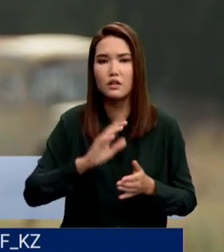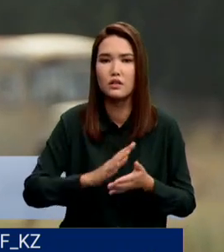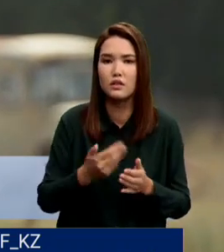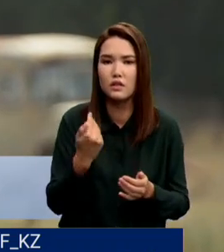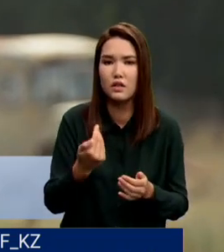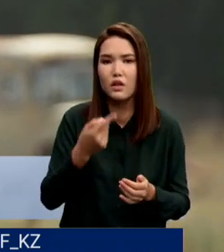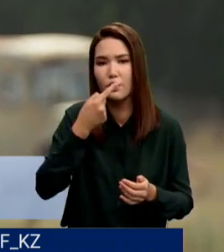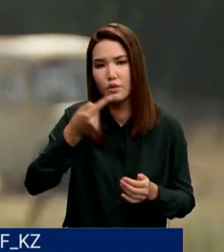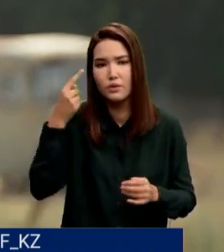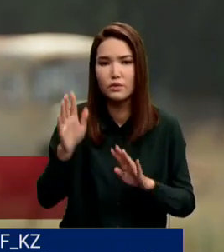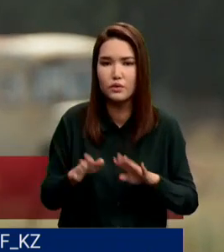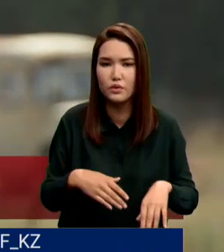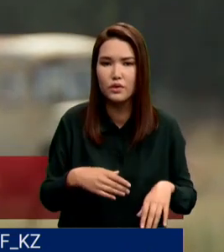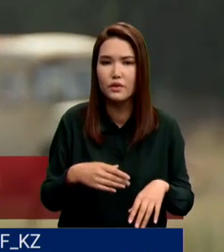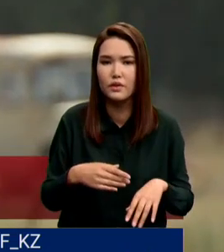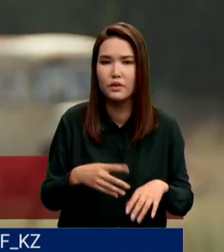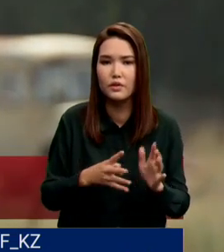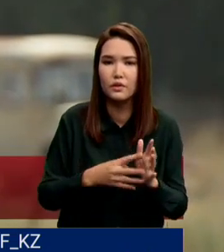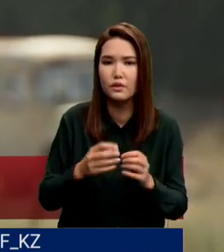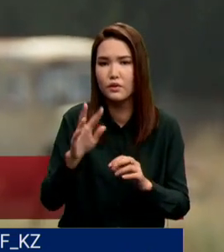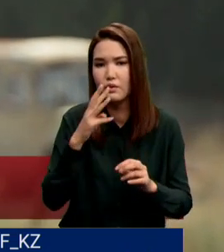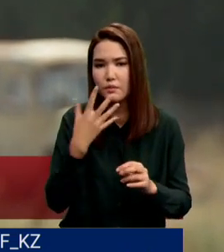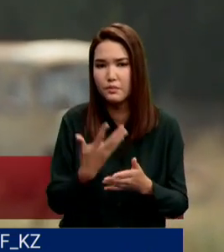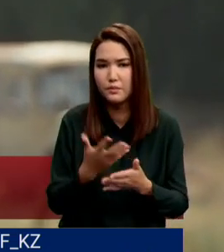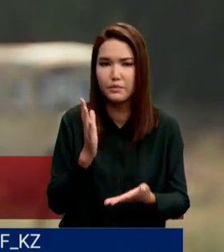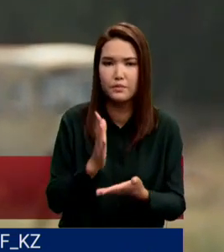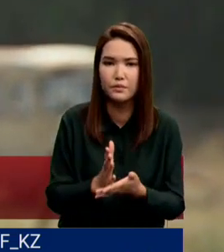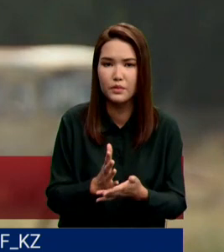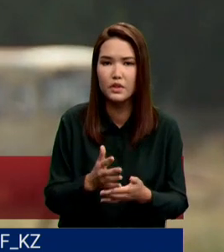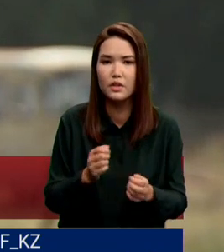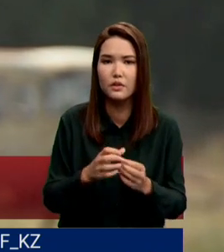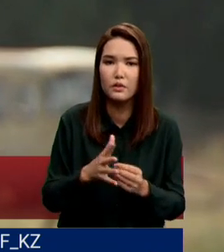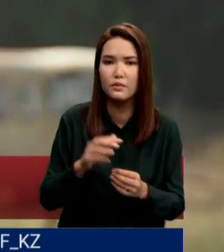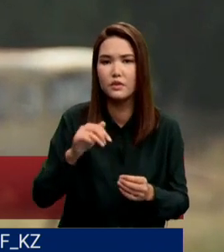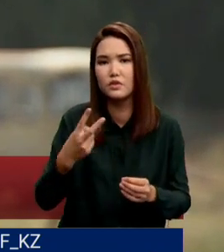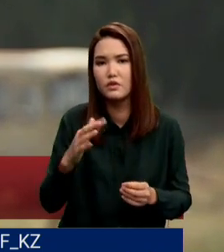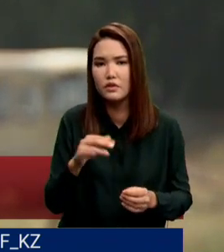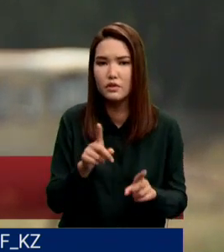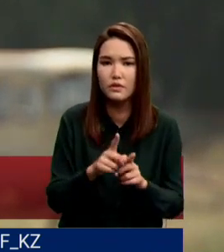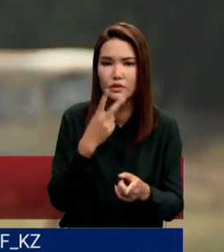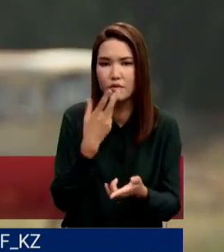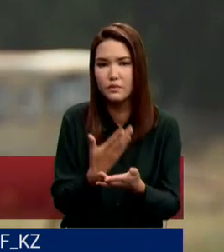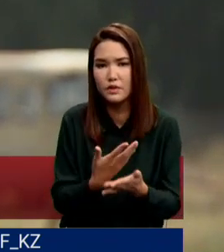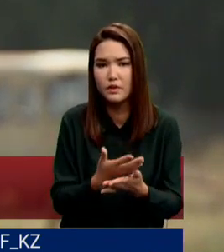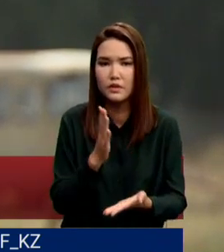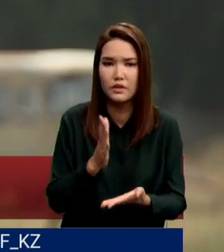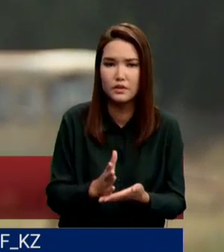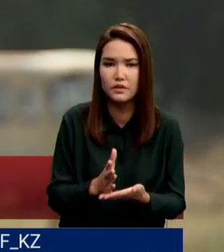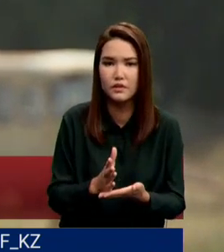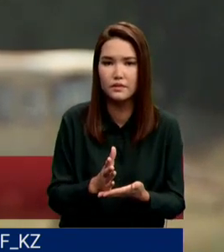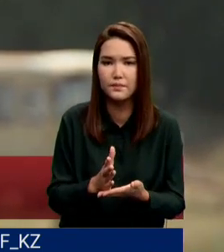жоқ, 3 күн свет жоқ. Соның өзінде 150 мың, 160 мың, 15 мың, 20 мыңнан айлық светке төлеп